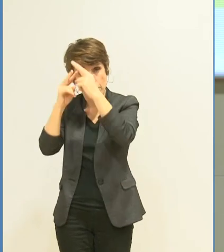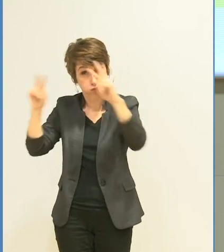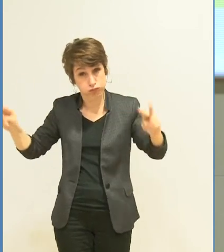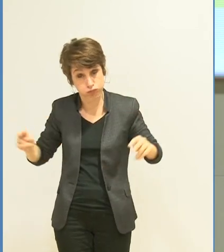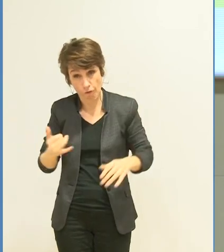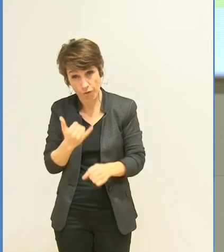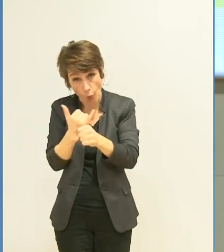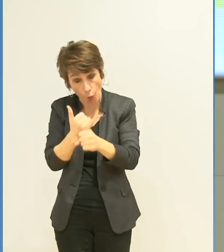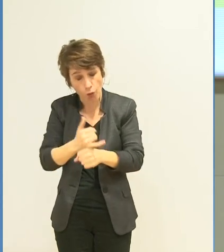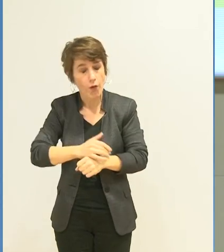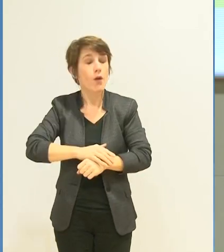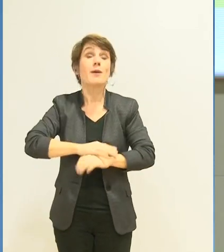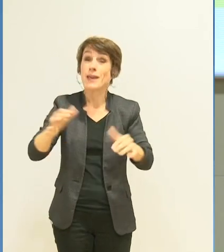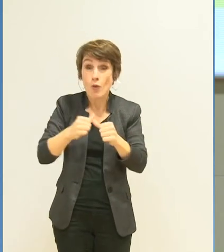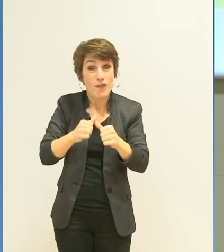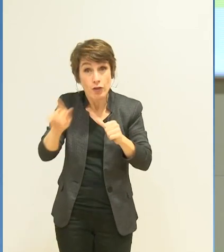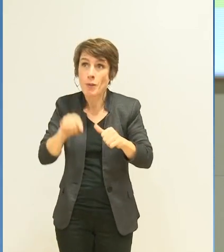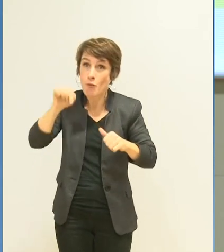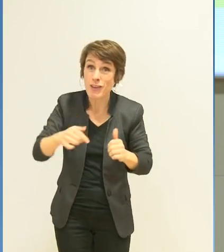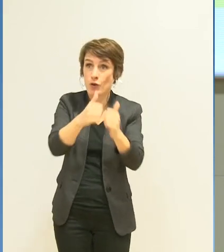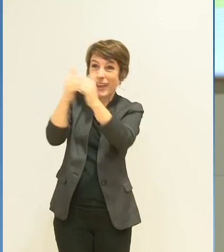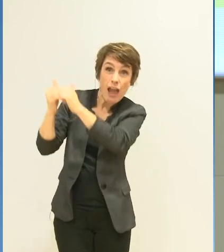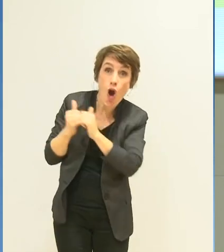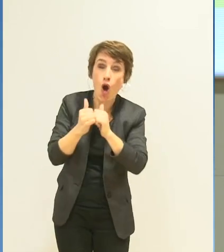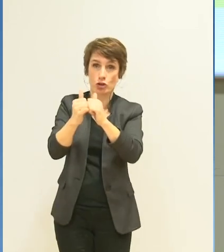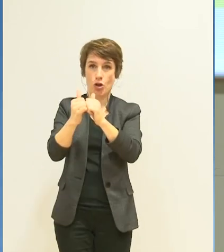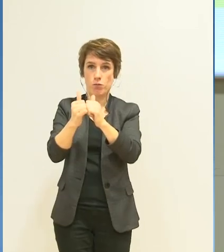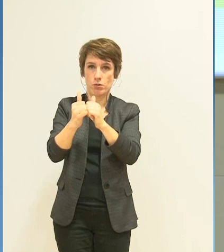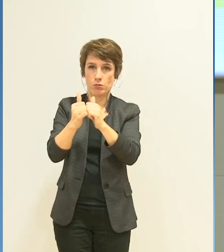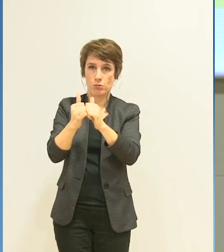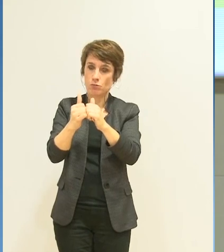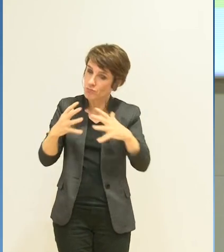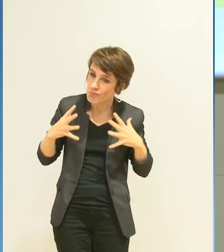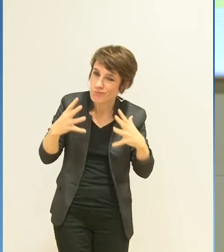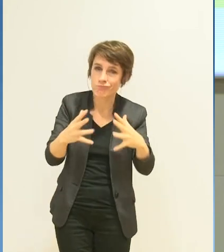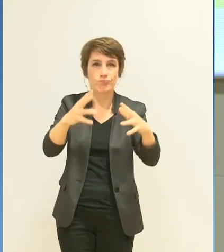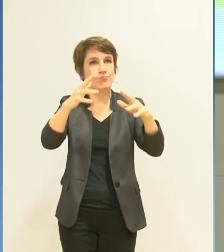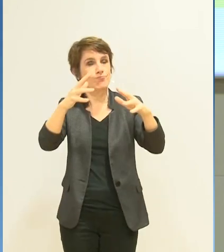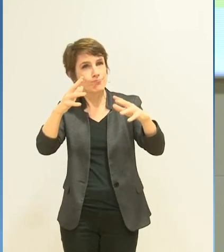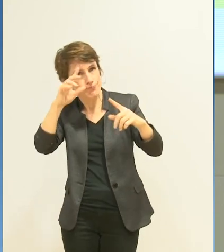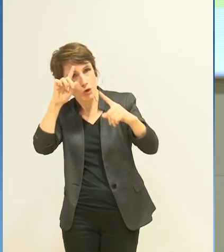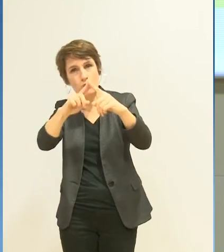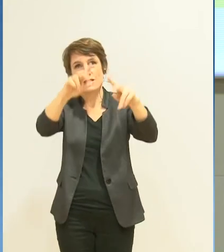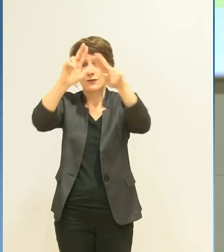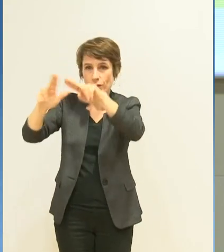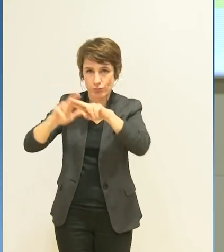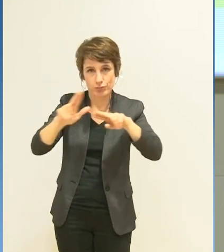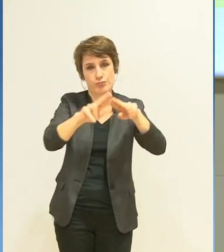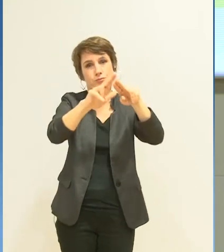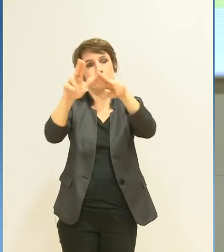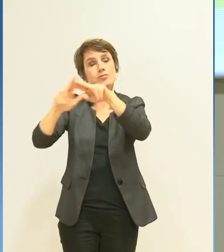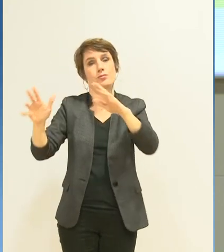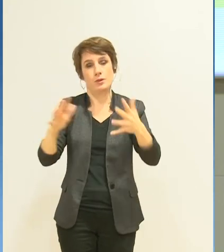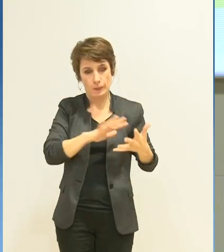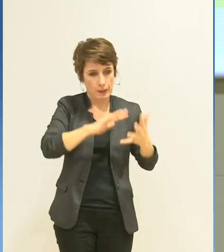erroné nous devrions porter ensemble les enjeux de réhabilitation qui nous sépare de la clause de revoyure car